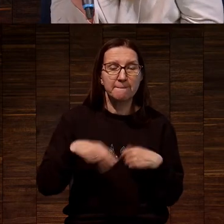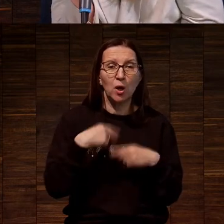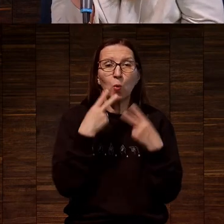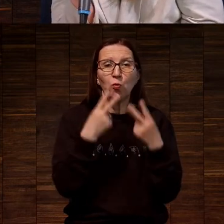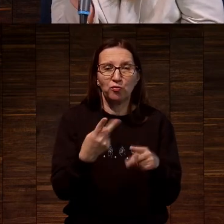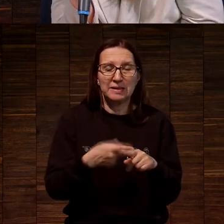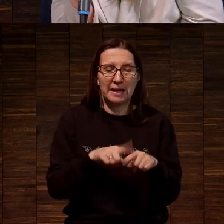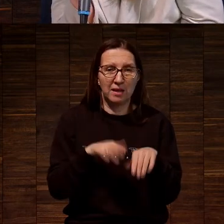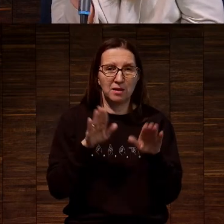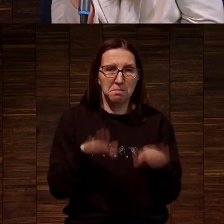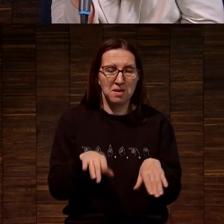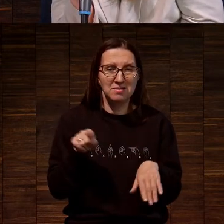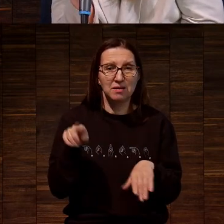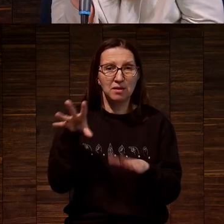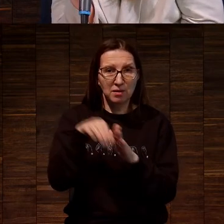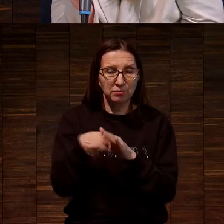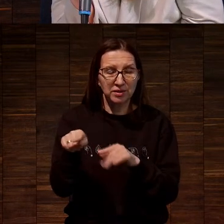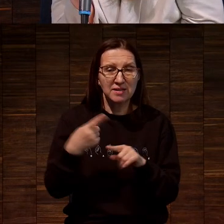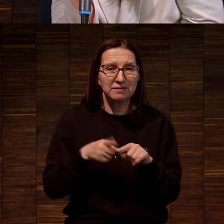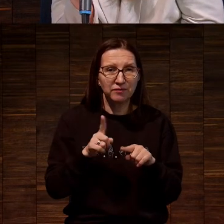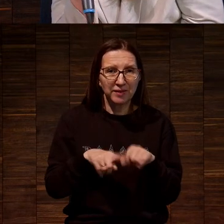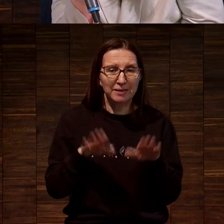это место, и здесь